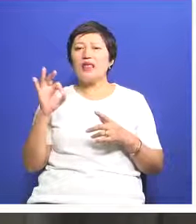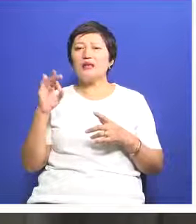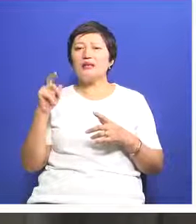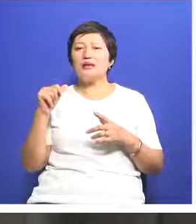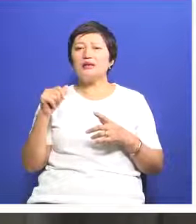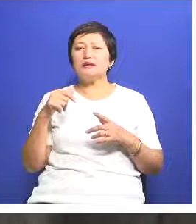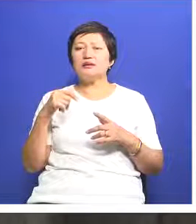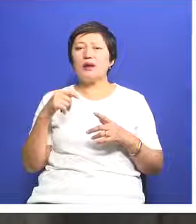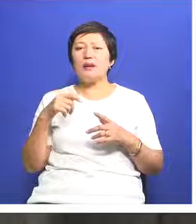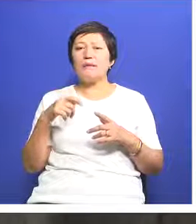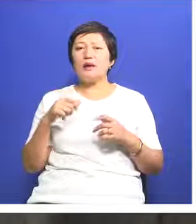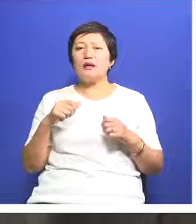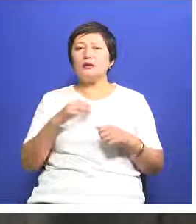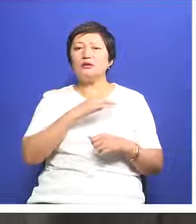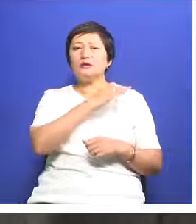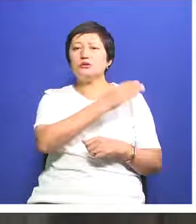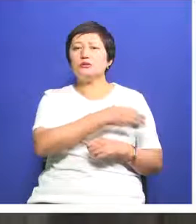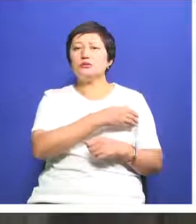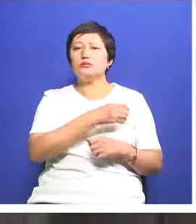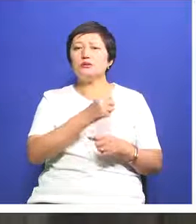деп бар күшімізді салып отырмыз